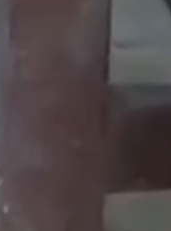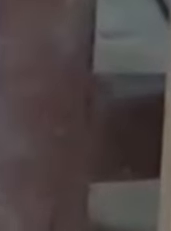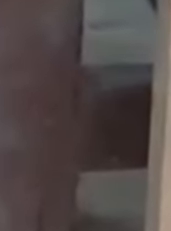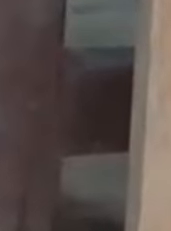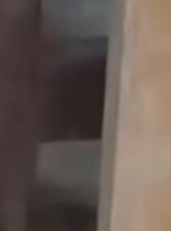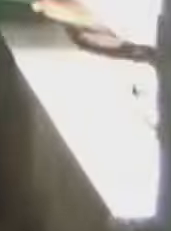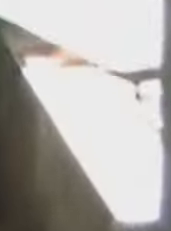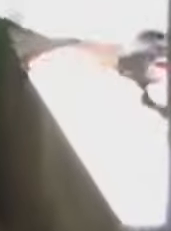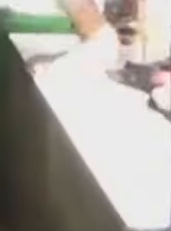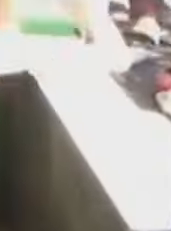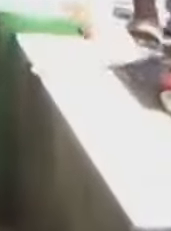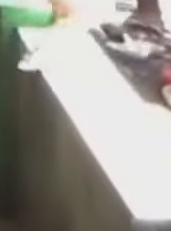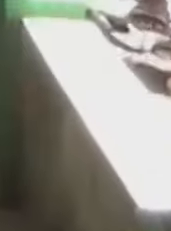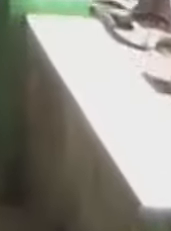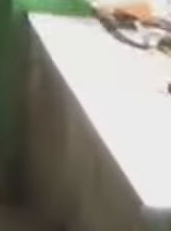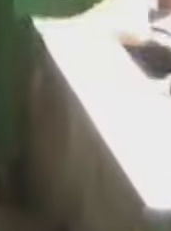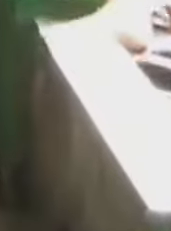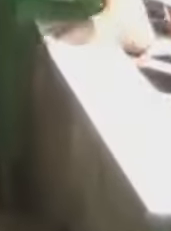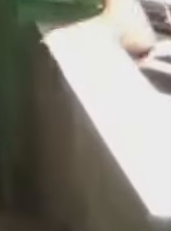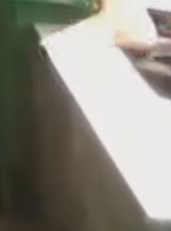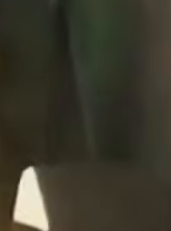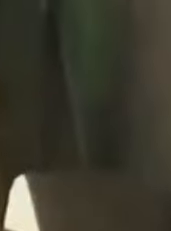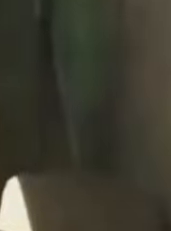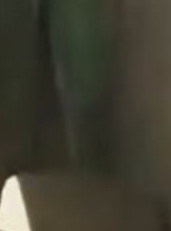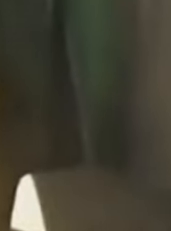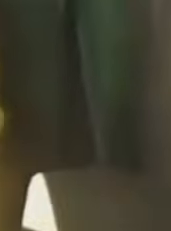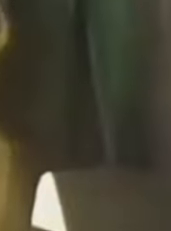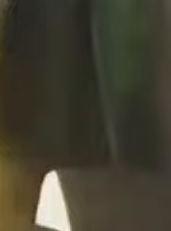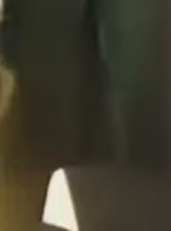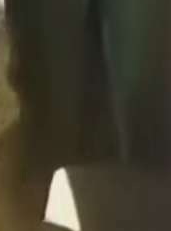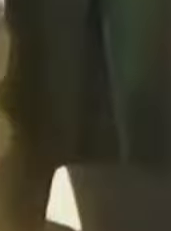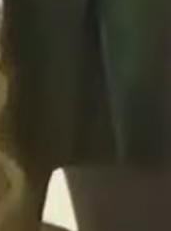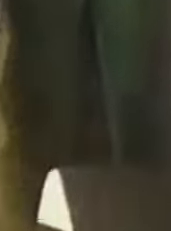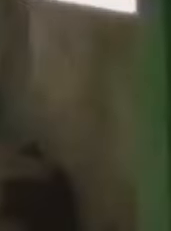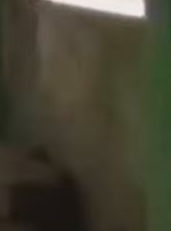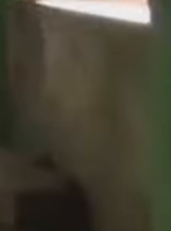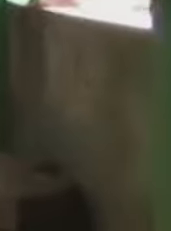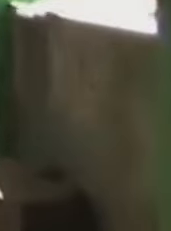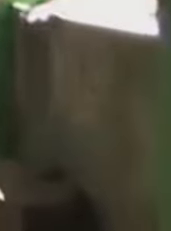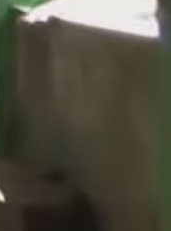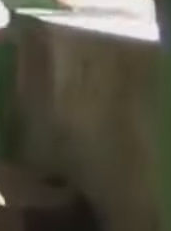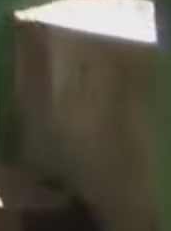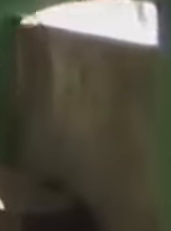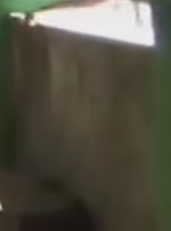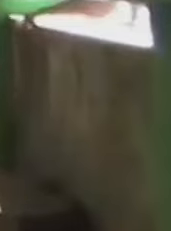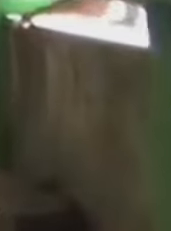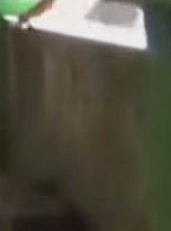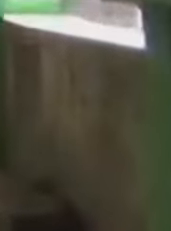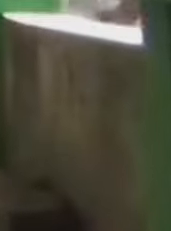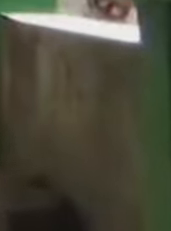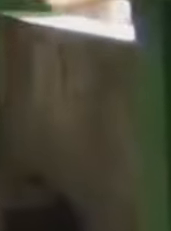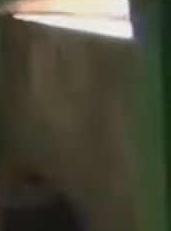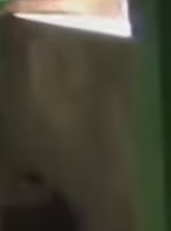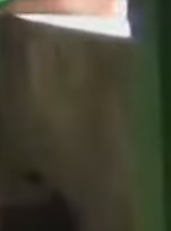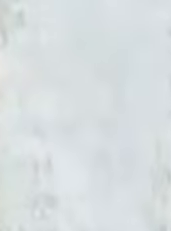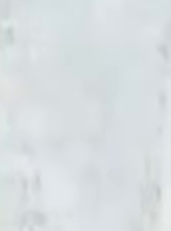setahun. Setiap harinya siswa harus melepas alas kaki agar tidak basah, bahkan bangku diletakkan di luar menjadi jembatan untuk masuk